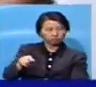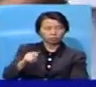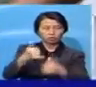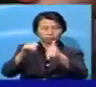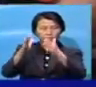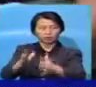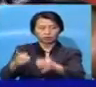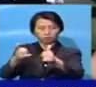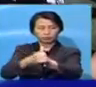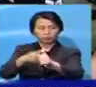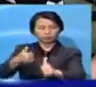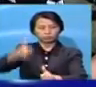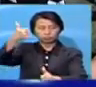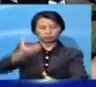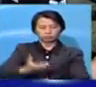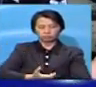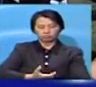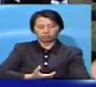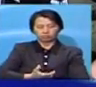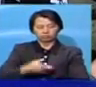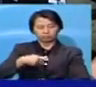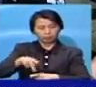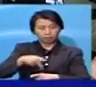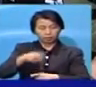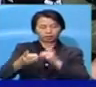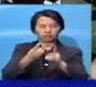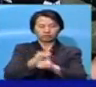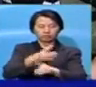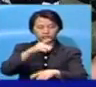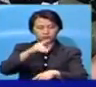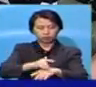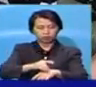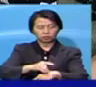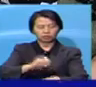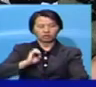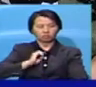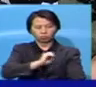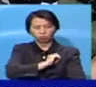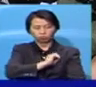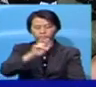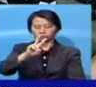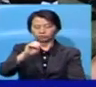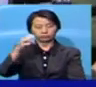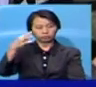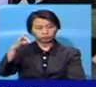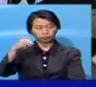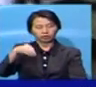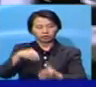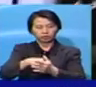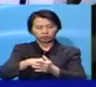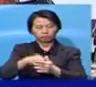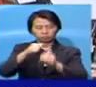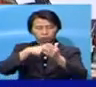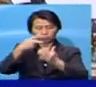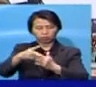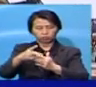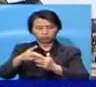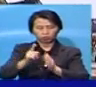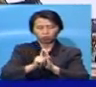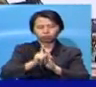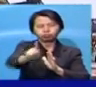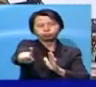atlet pertama memenangi pingat perak dalam kejan poada 2009ara first